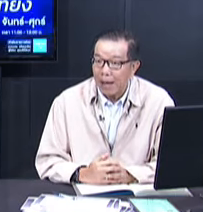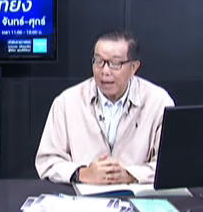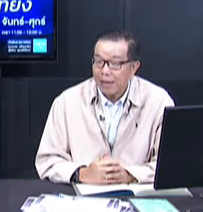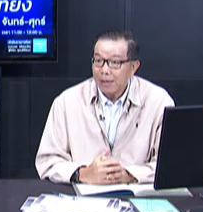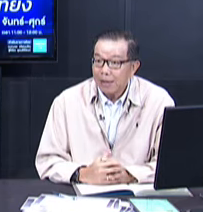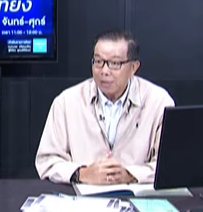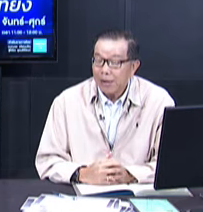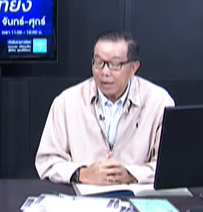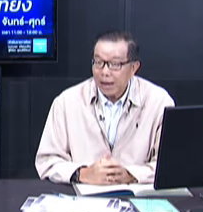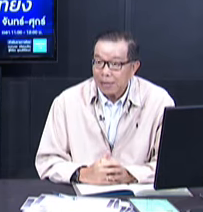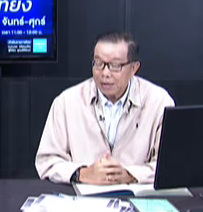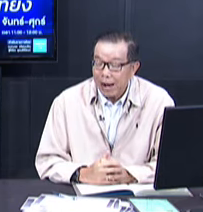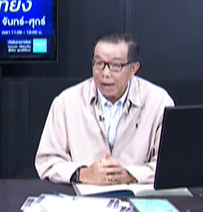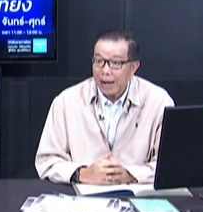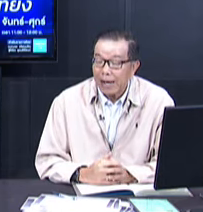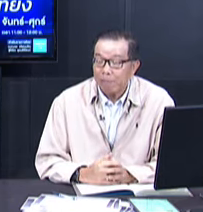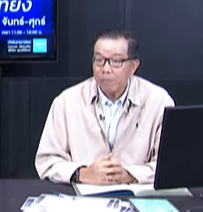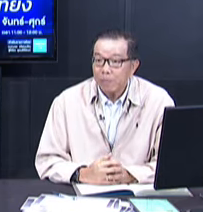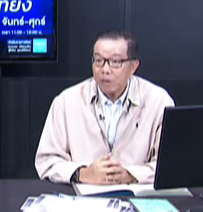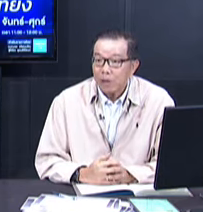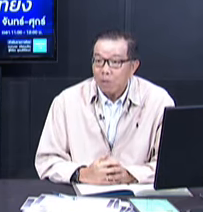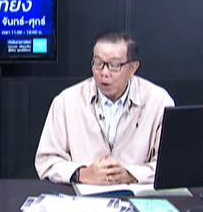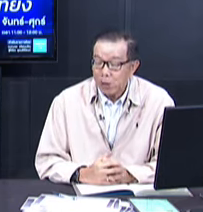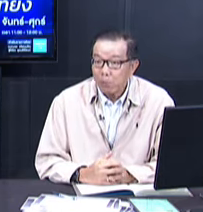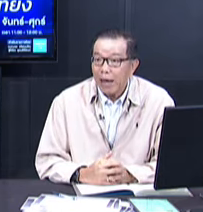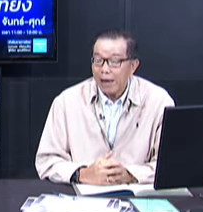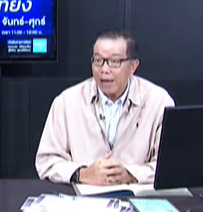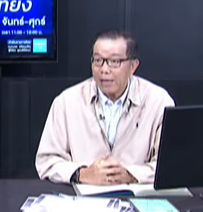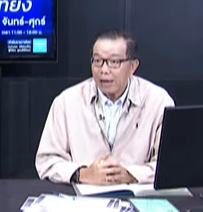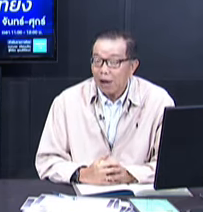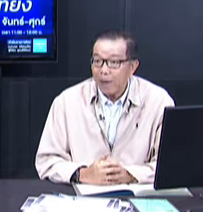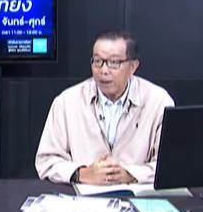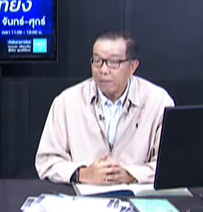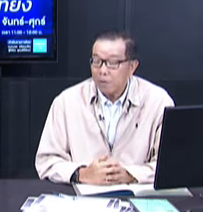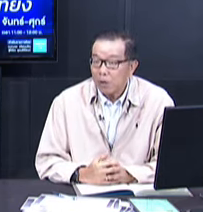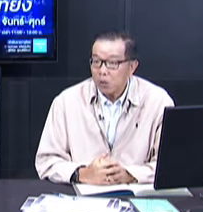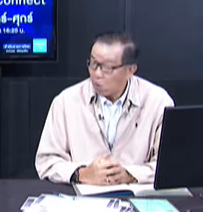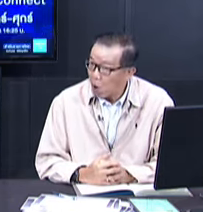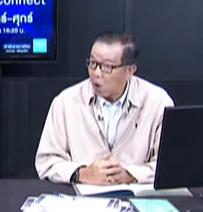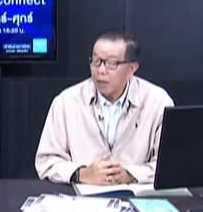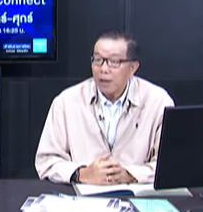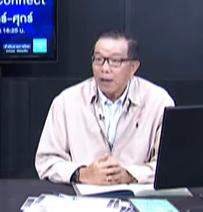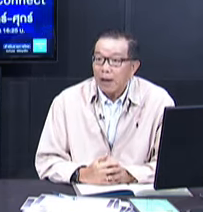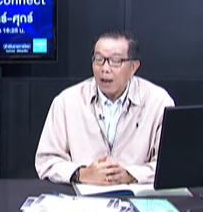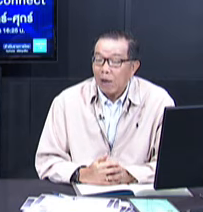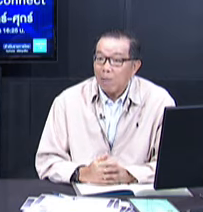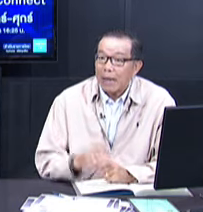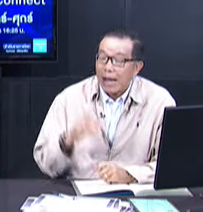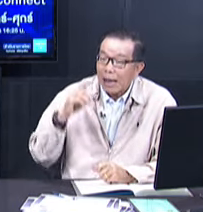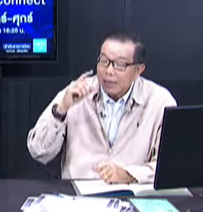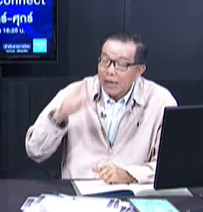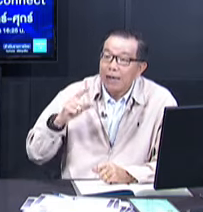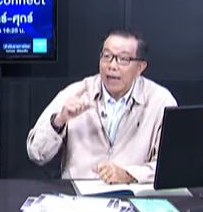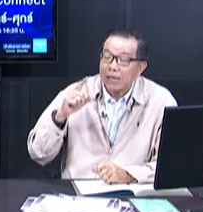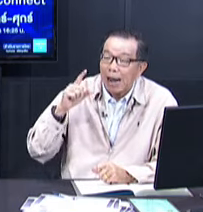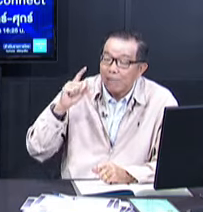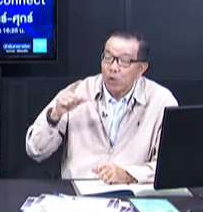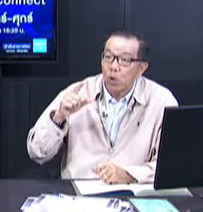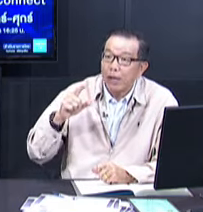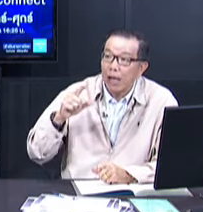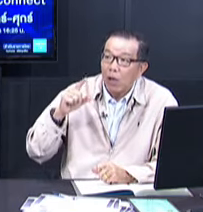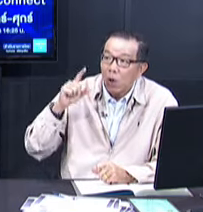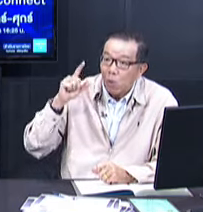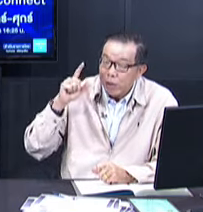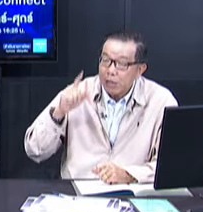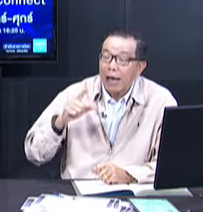2555ซึ่งในทัศน์ครั้งนั้นนะครับพอสมเกตุเนี่ยท่านก็เป็นสวแล้วก็มีการยื่นให้